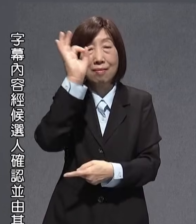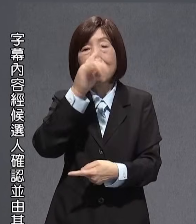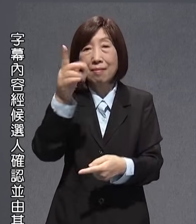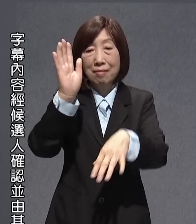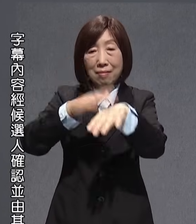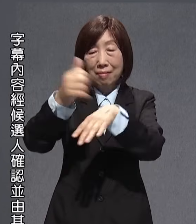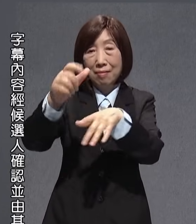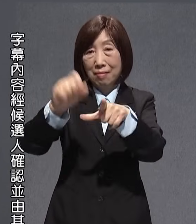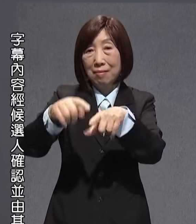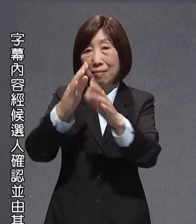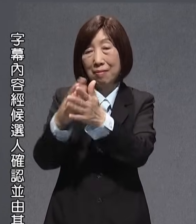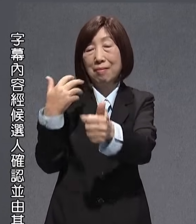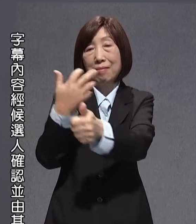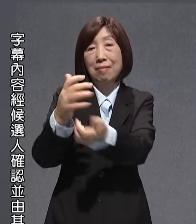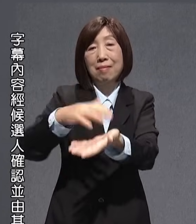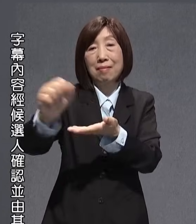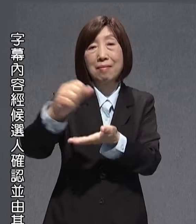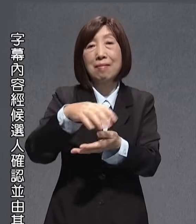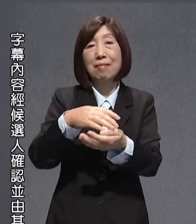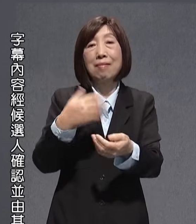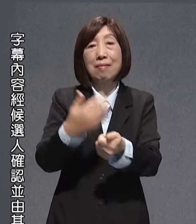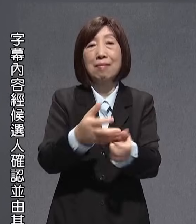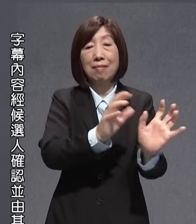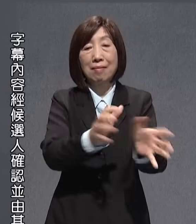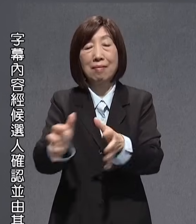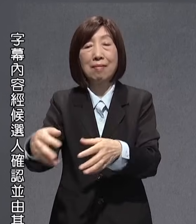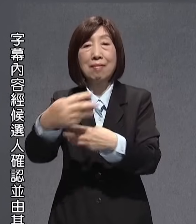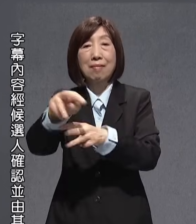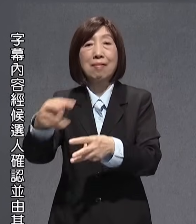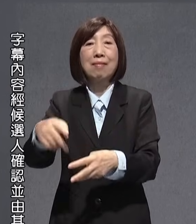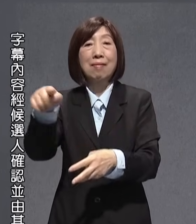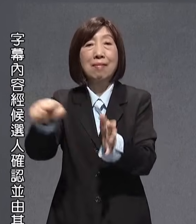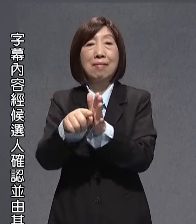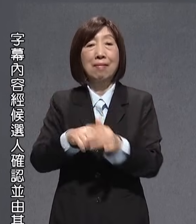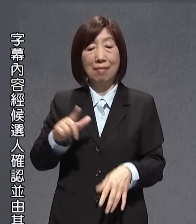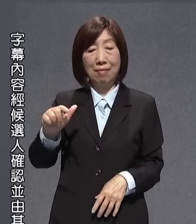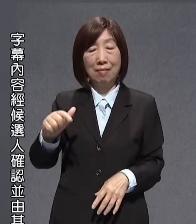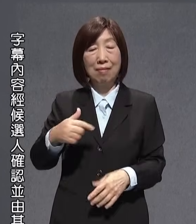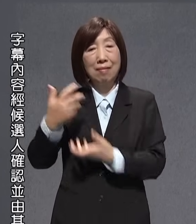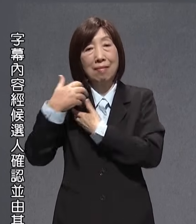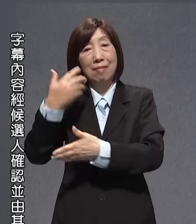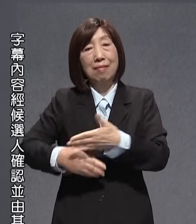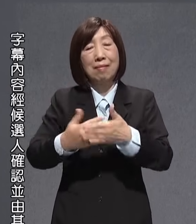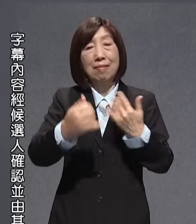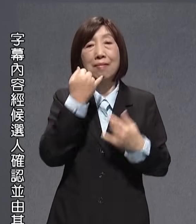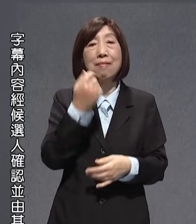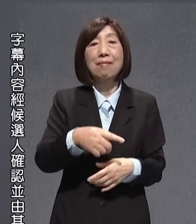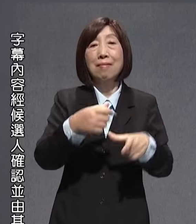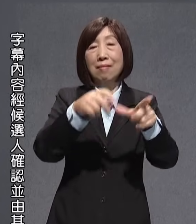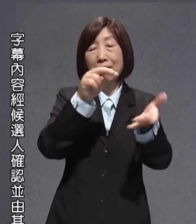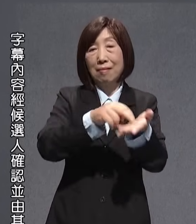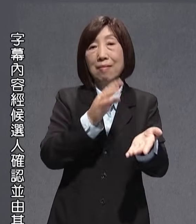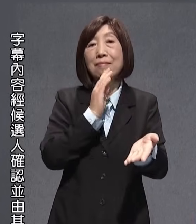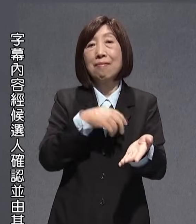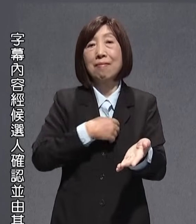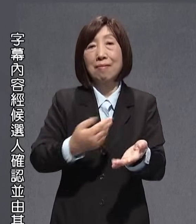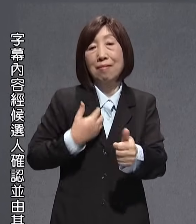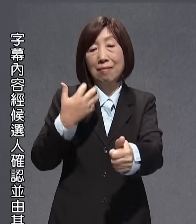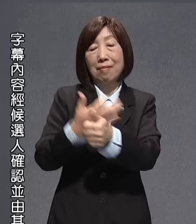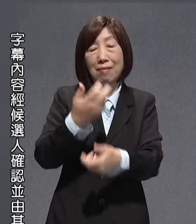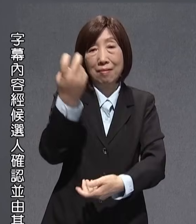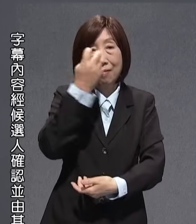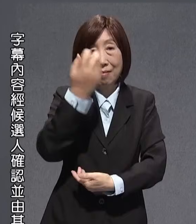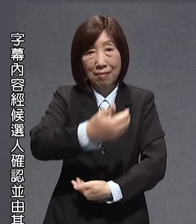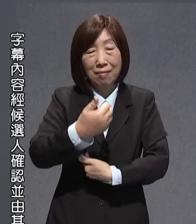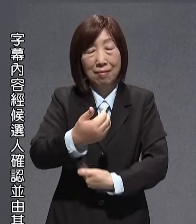者。在多元体能的开班，可以减轻老师的负担。最后，公立非营利准公共化的托婴、托育、幼